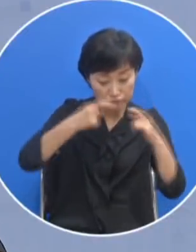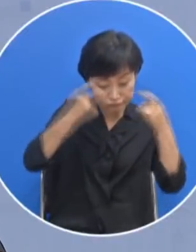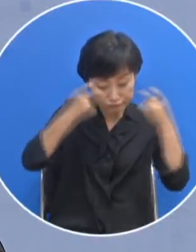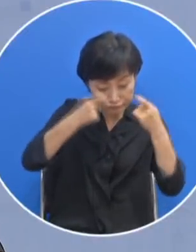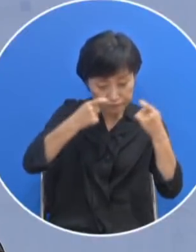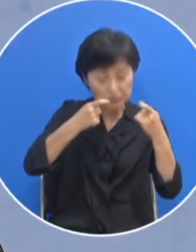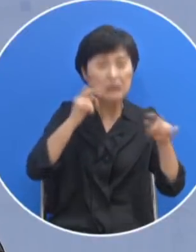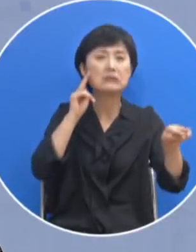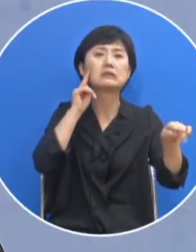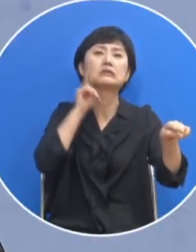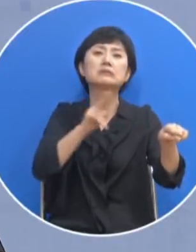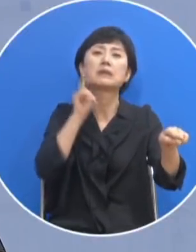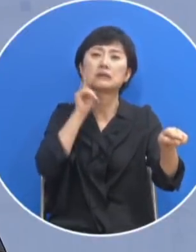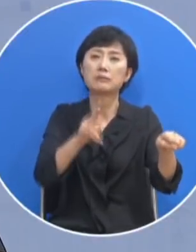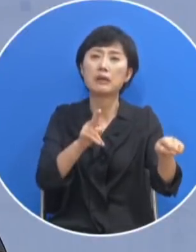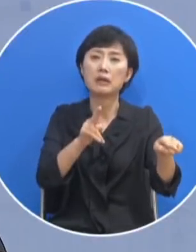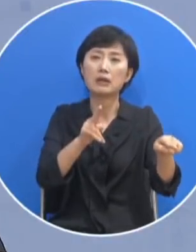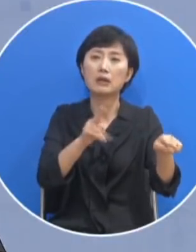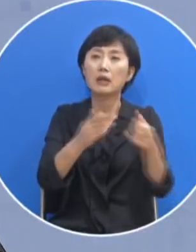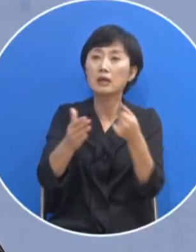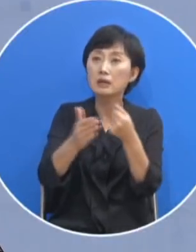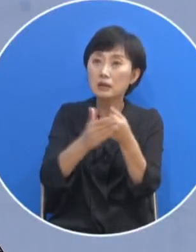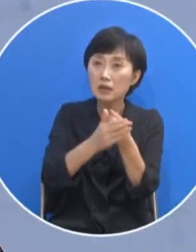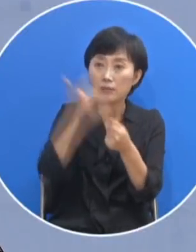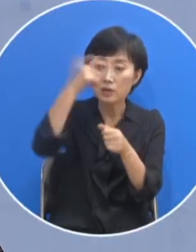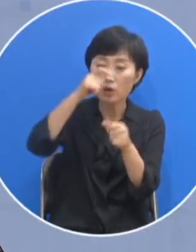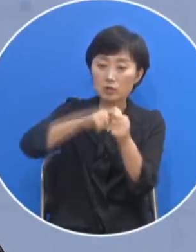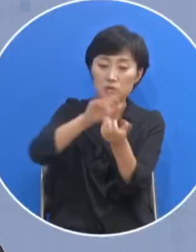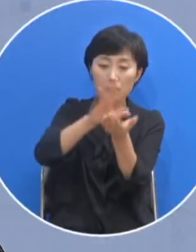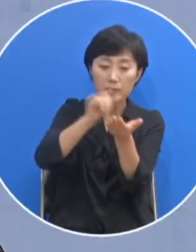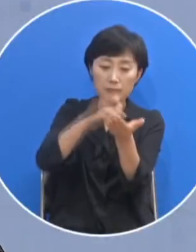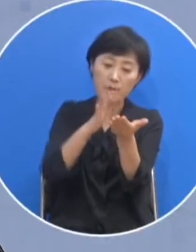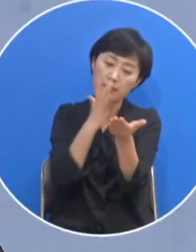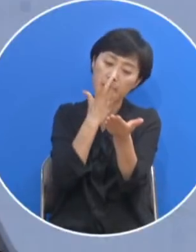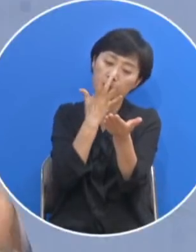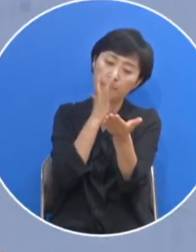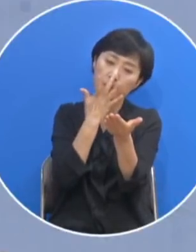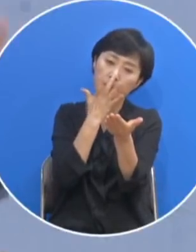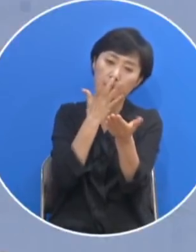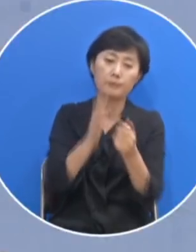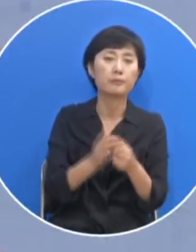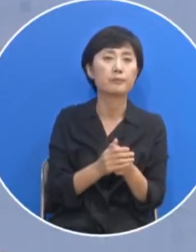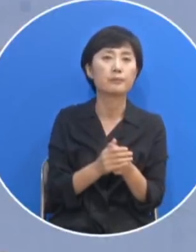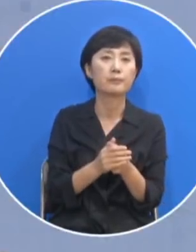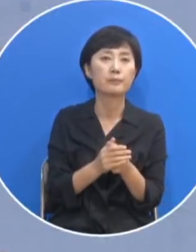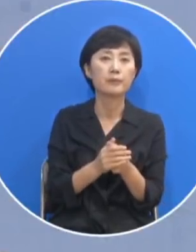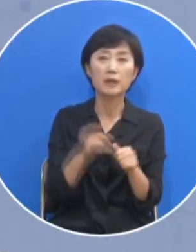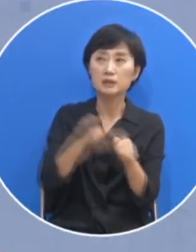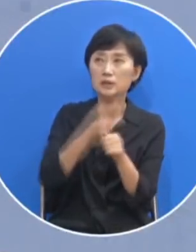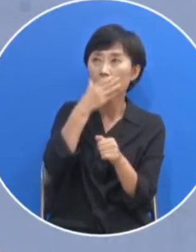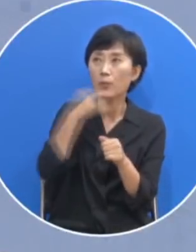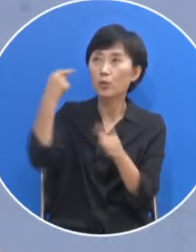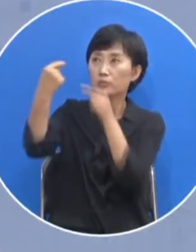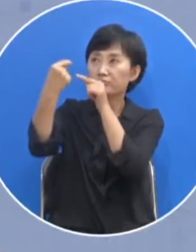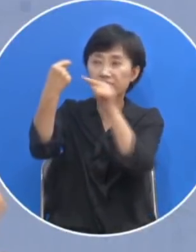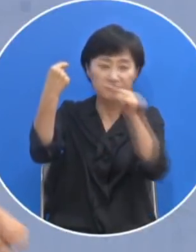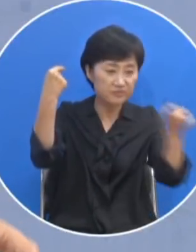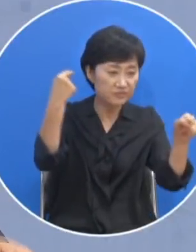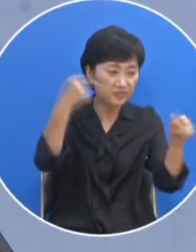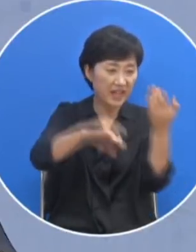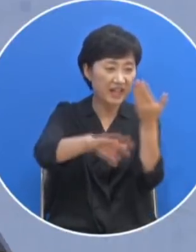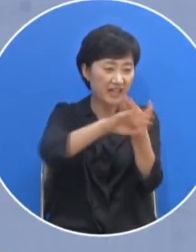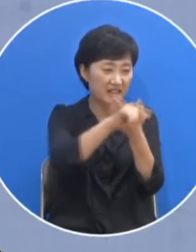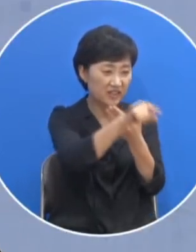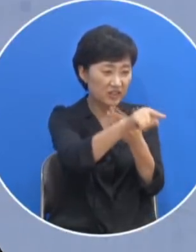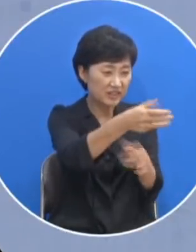거에요 그렇게 양쪽 비밀로 모르는 거죠 그래서 10대로 넣 su 좀 했어요 그래도 다른거 틀린거 계속하는 법에서 짜서 이렇게 큰 챙이